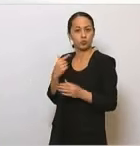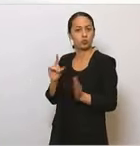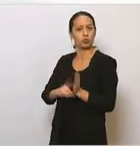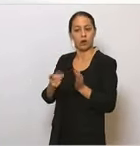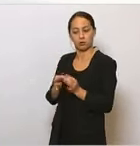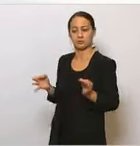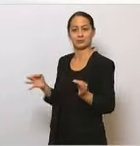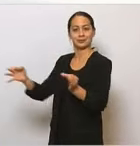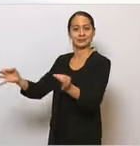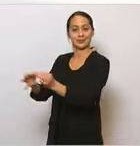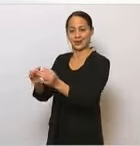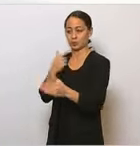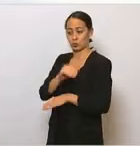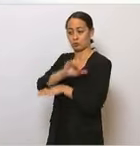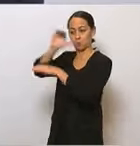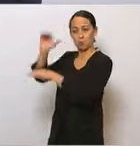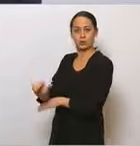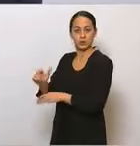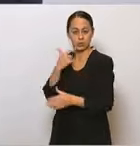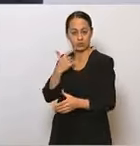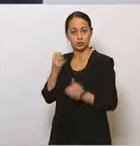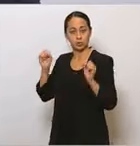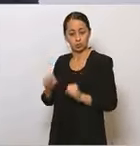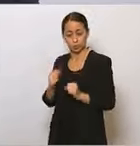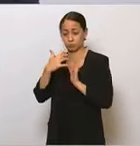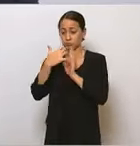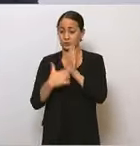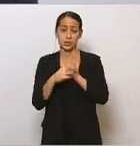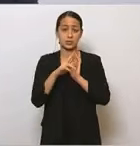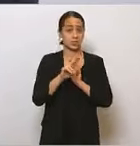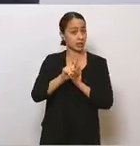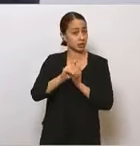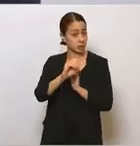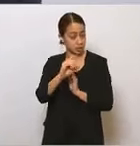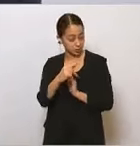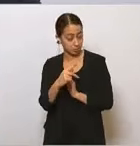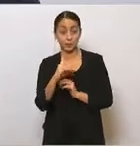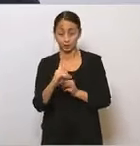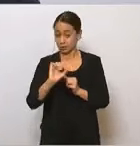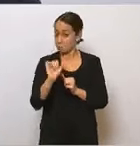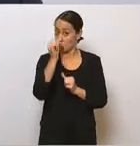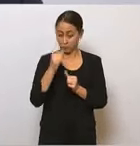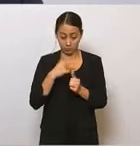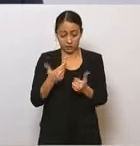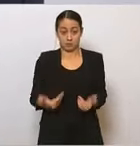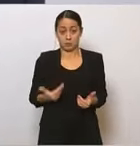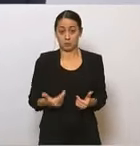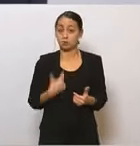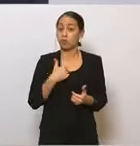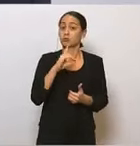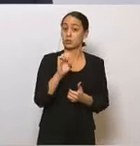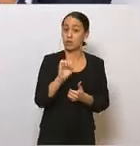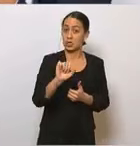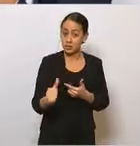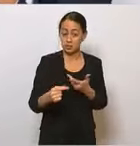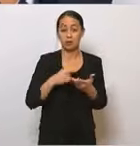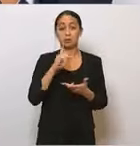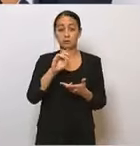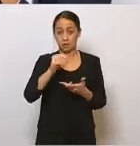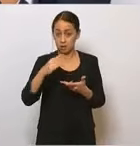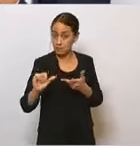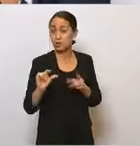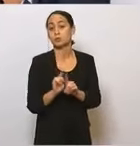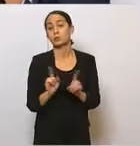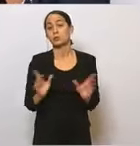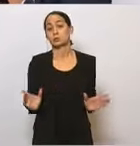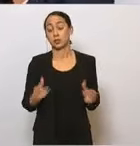pour protéger les citoyens européens. Nous l'avons fait avec le RGPD, nous le faisons aujourd'hui avec le DSA et le DMA. Ensuite, il y a une discussion sur le contenu de la politique